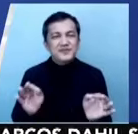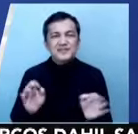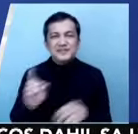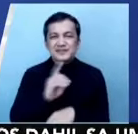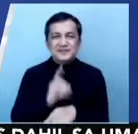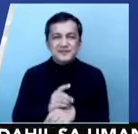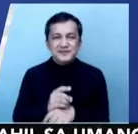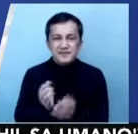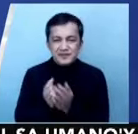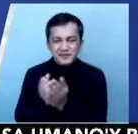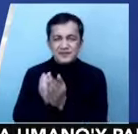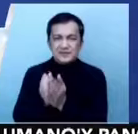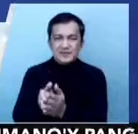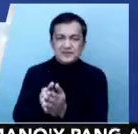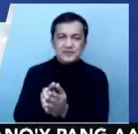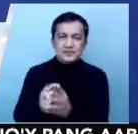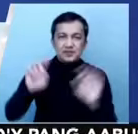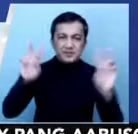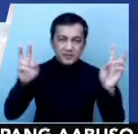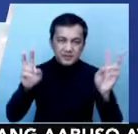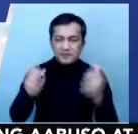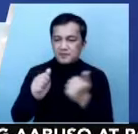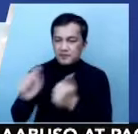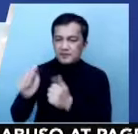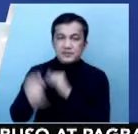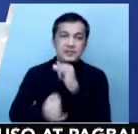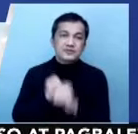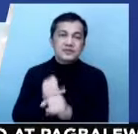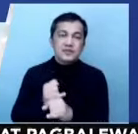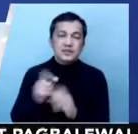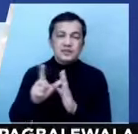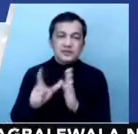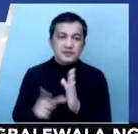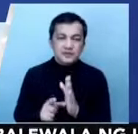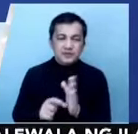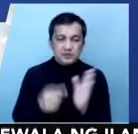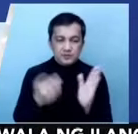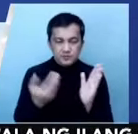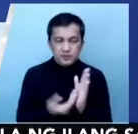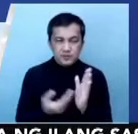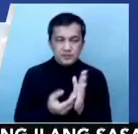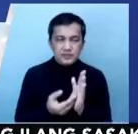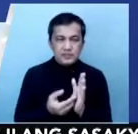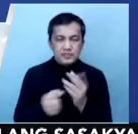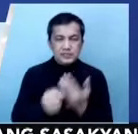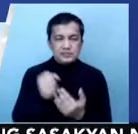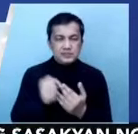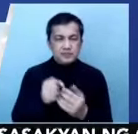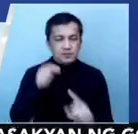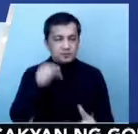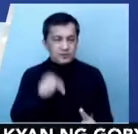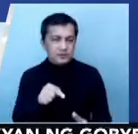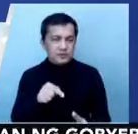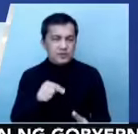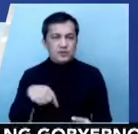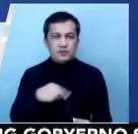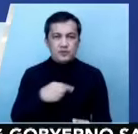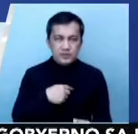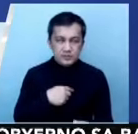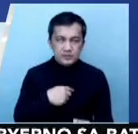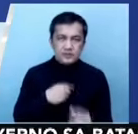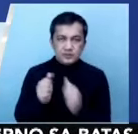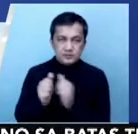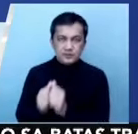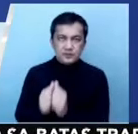adherence to international law. It's about proving the simple point that we and our allies will